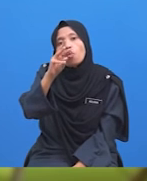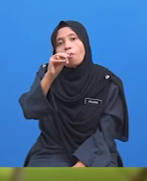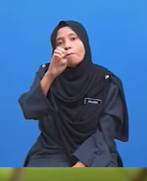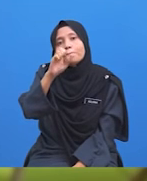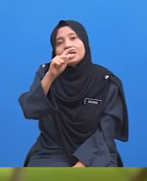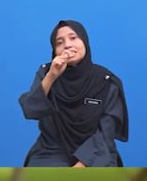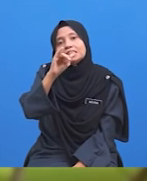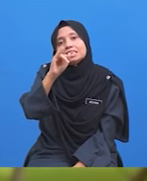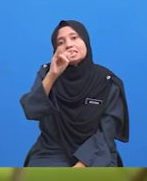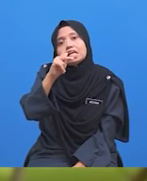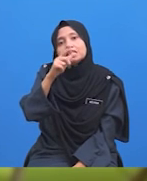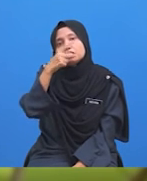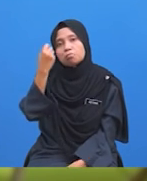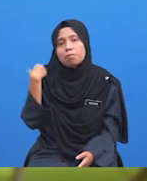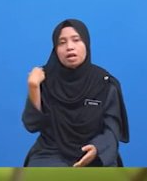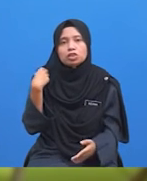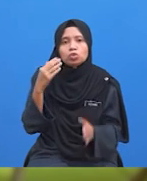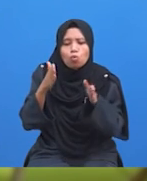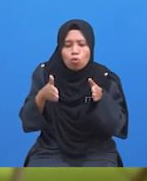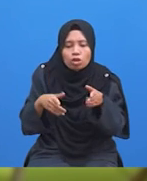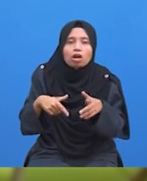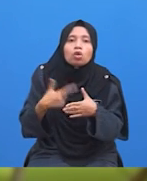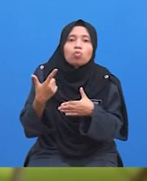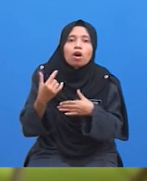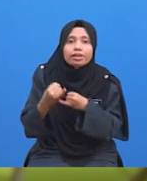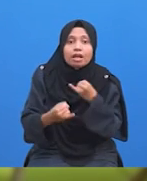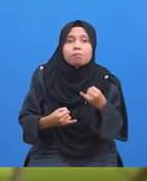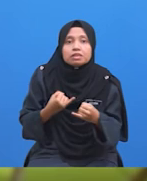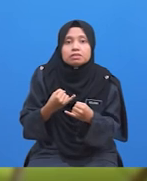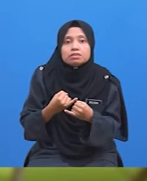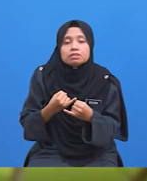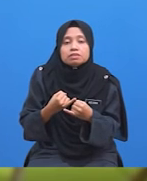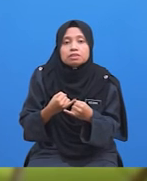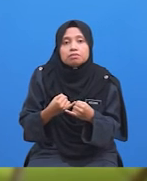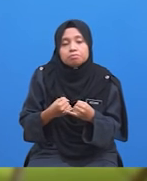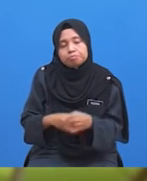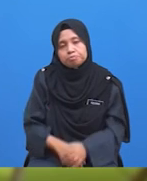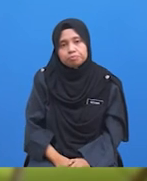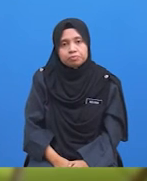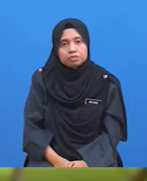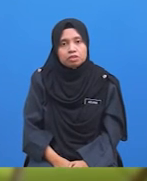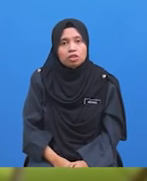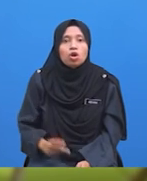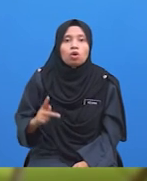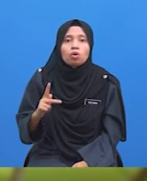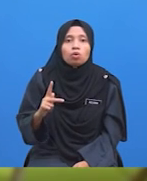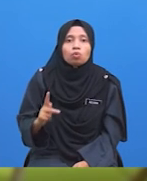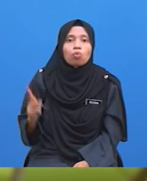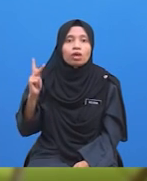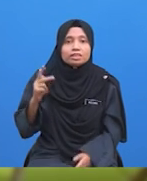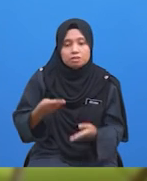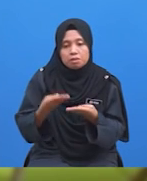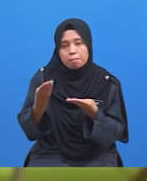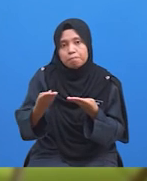kemasukan warga asing akan takkan pasaran dalam negara kuasa Boy beli